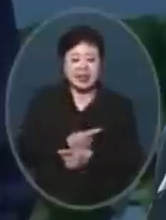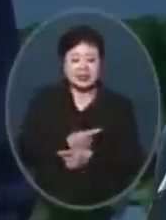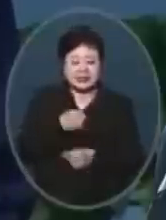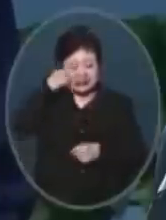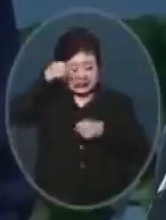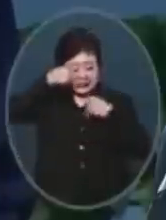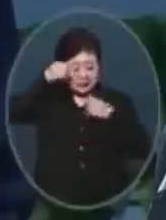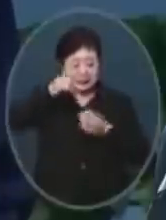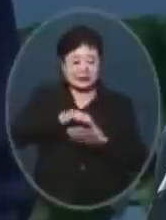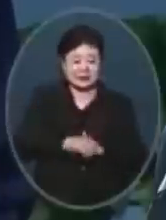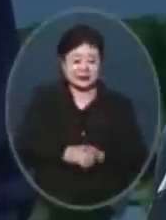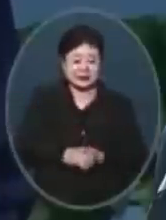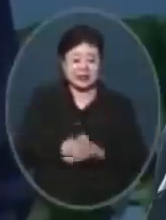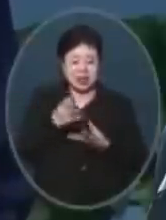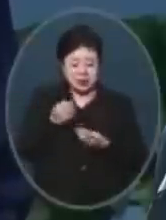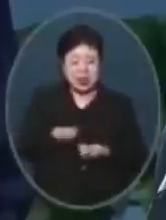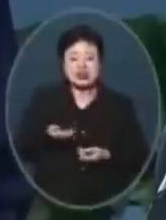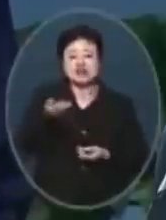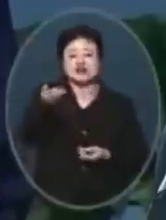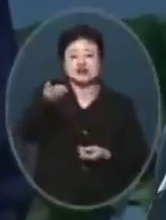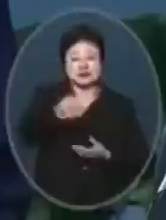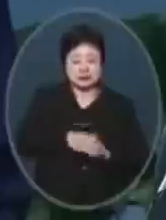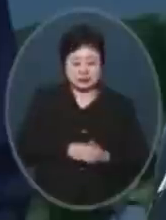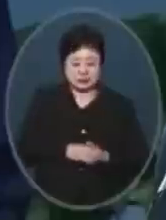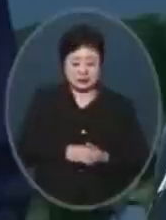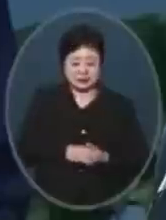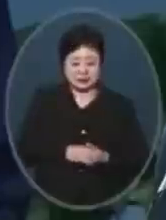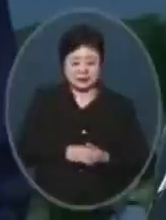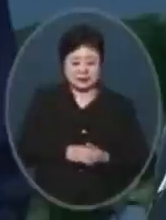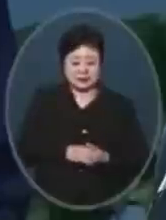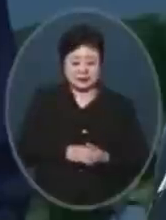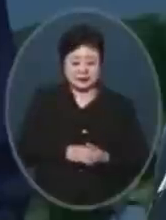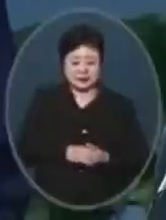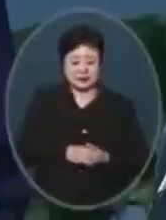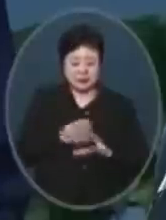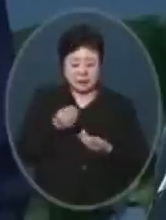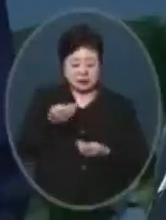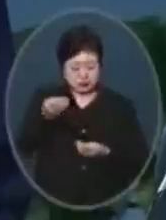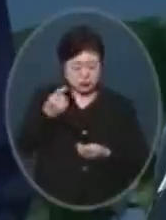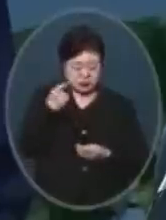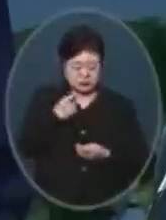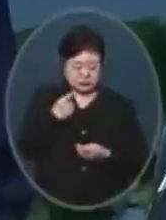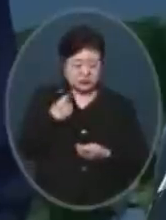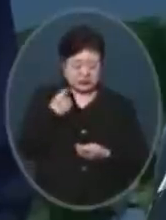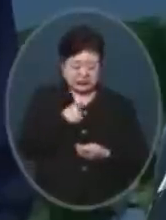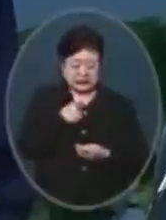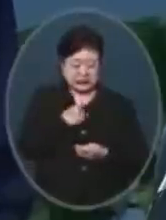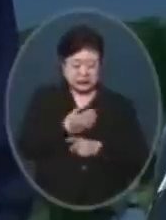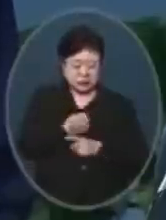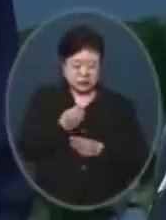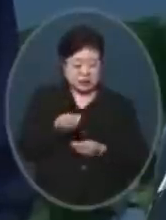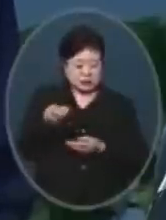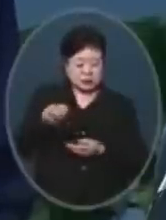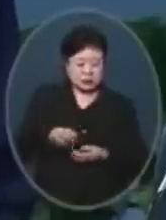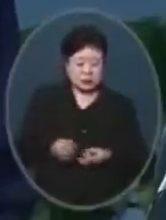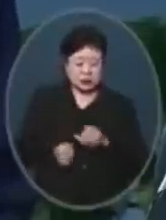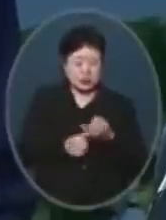짐승들을 많이 주고 금은을 많이 주었습니다. 그래 마누라